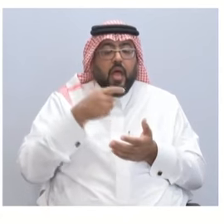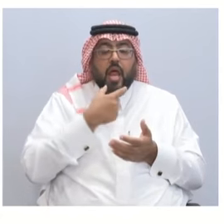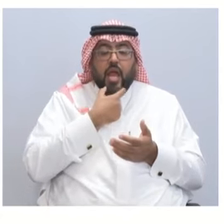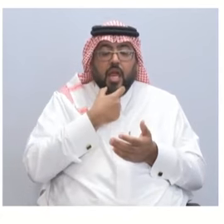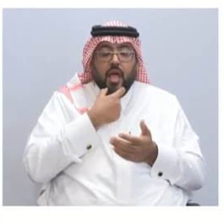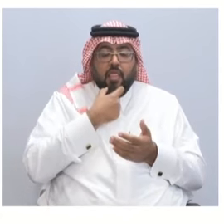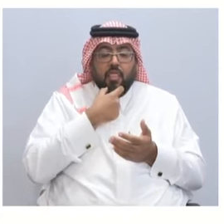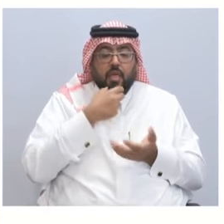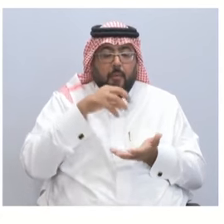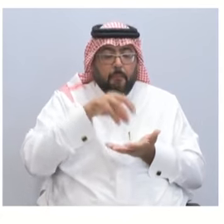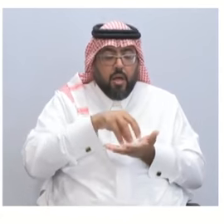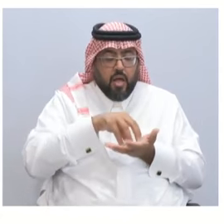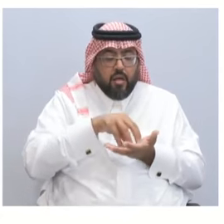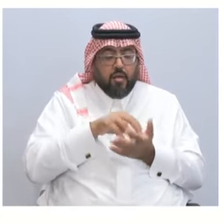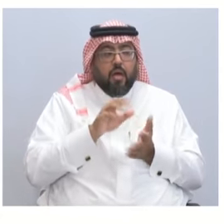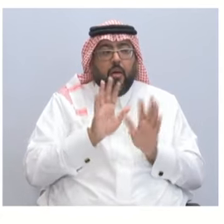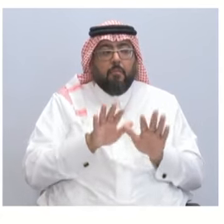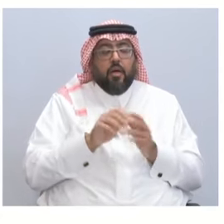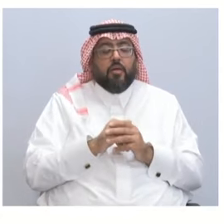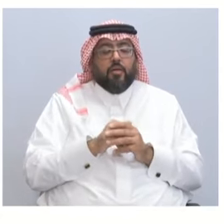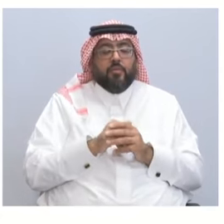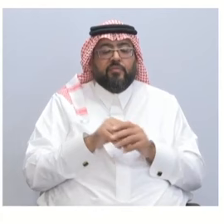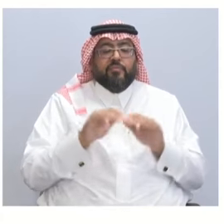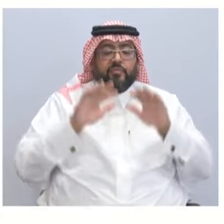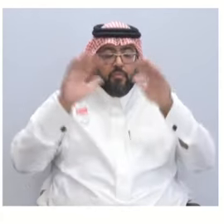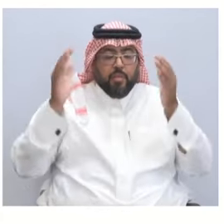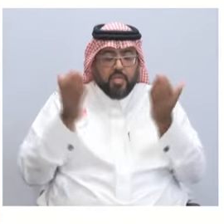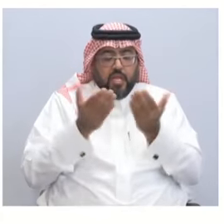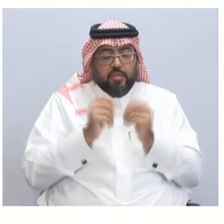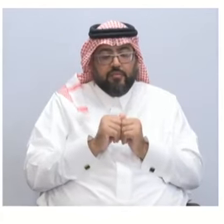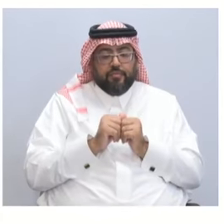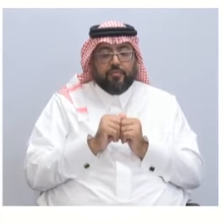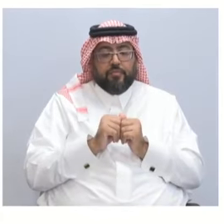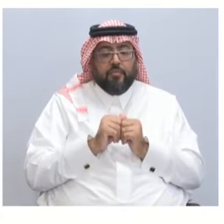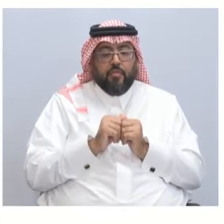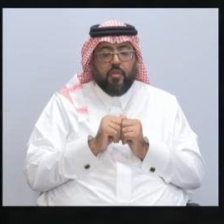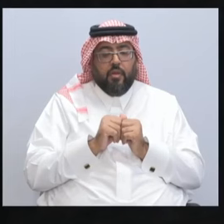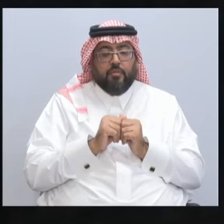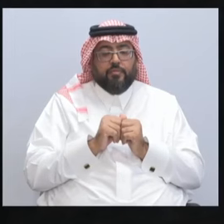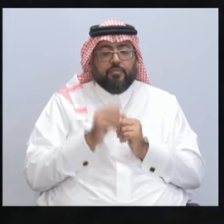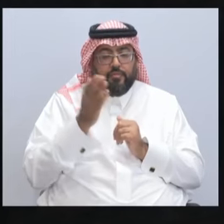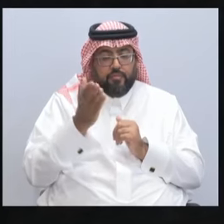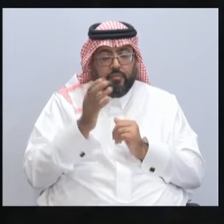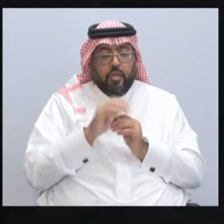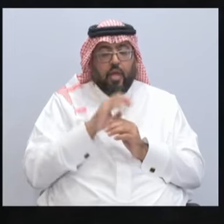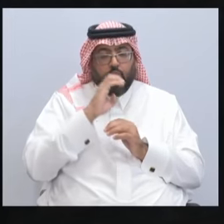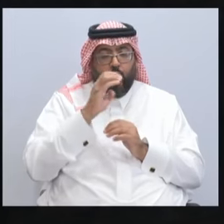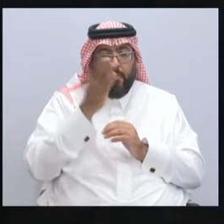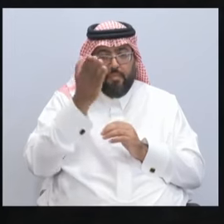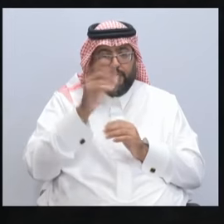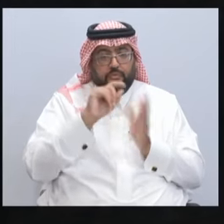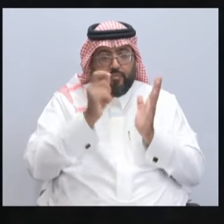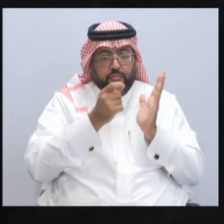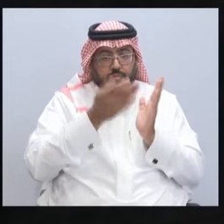الرياض مقرا للمجلس الاجابه انشا مجلس التعاون لدول الخليج